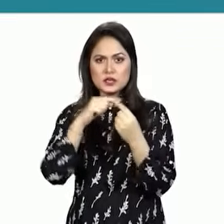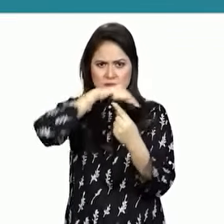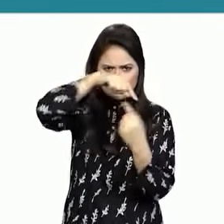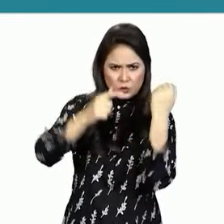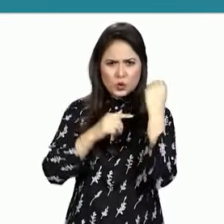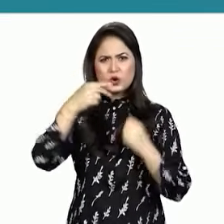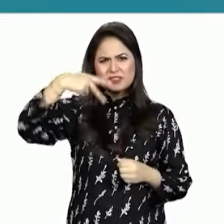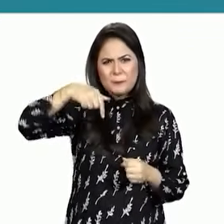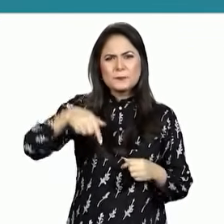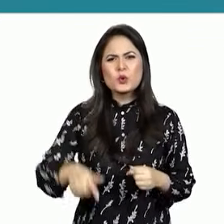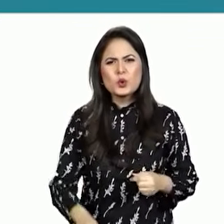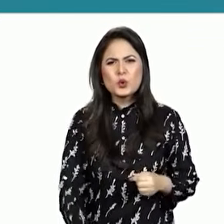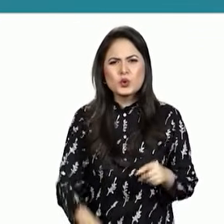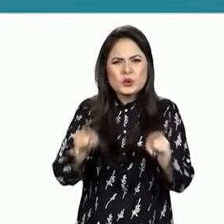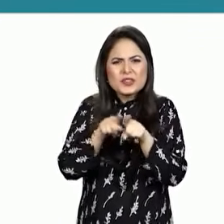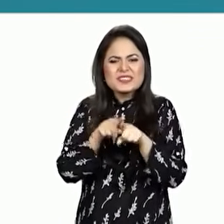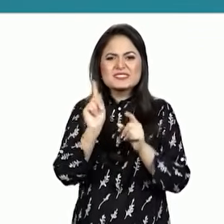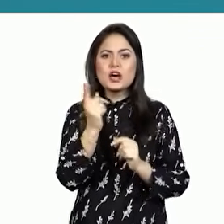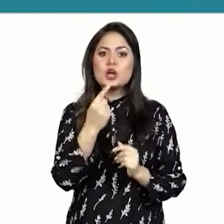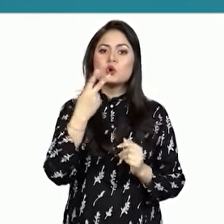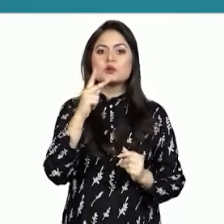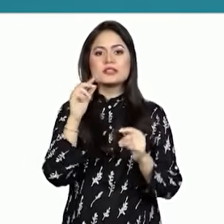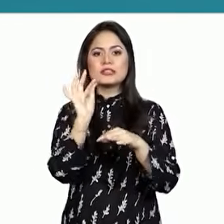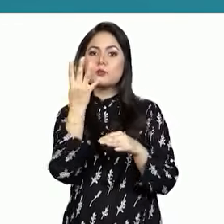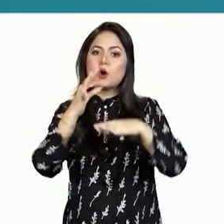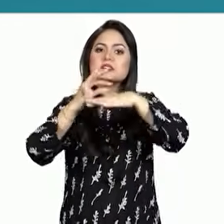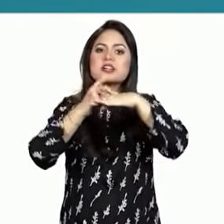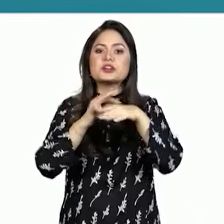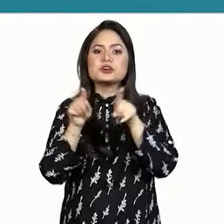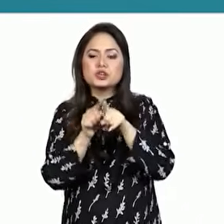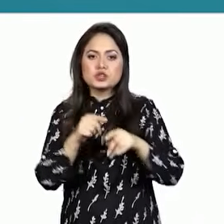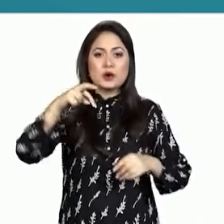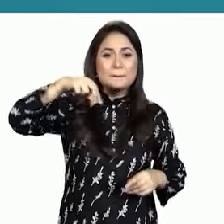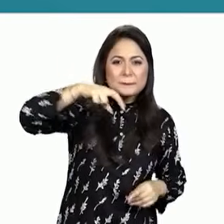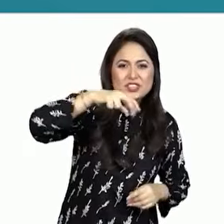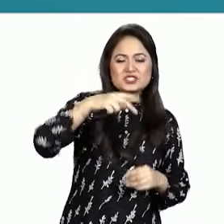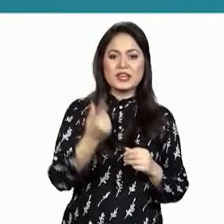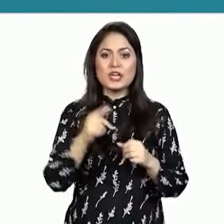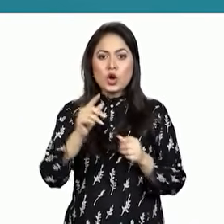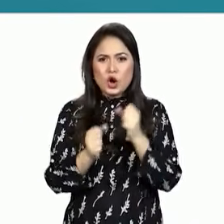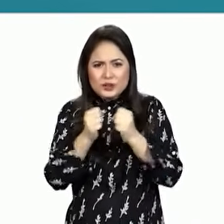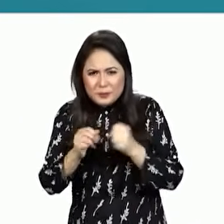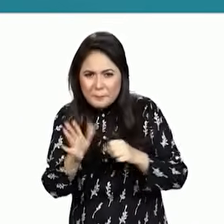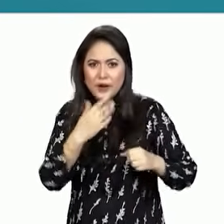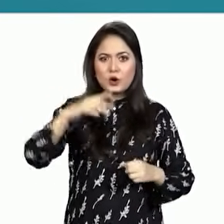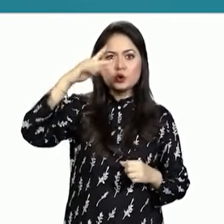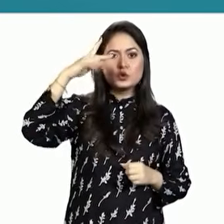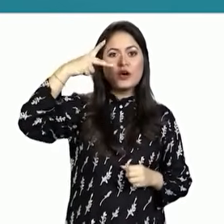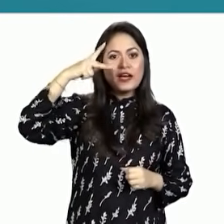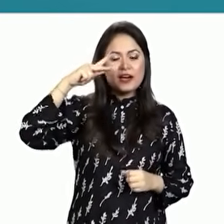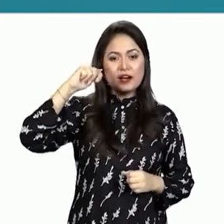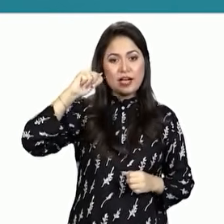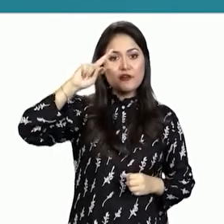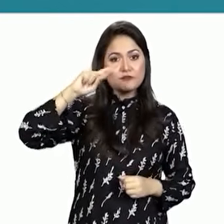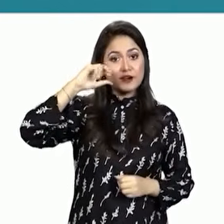سے بھری ہوئی کچھ تھیلیاں ہوتی ہیں جنہیں بورسا کہا جاتا ہے۔ یہ حرکت کے دوران رگڑ یعنی فرکشن کو کم کرتی ہیں۔ جوڑوں کے